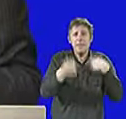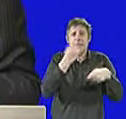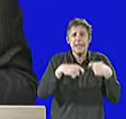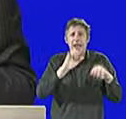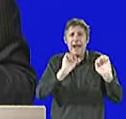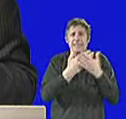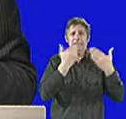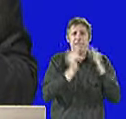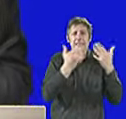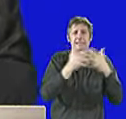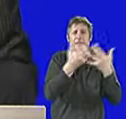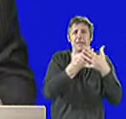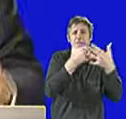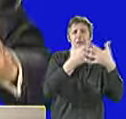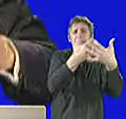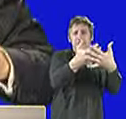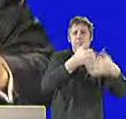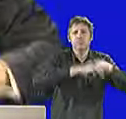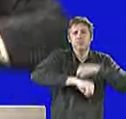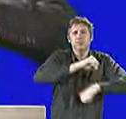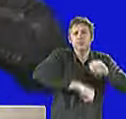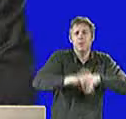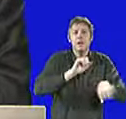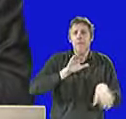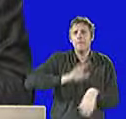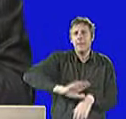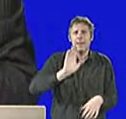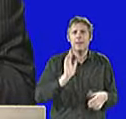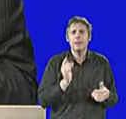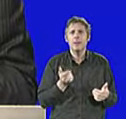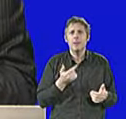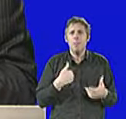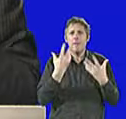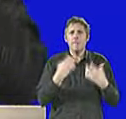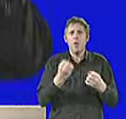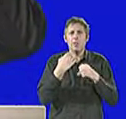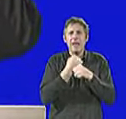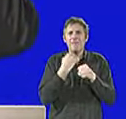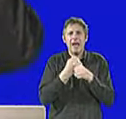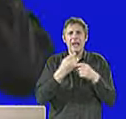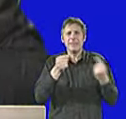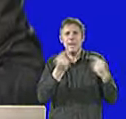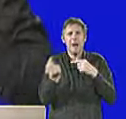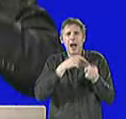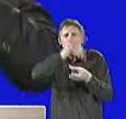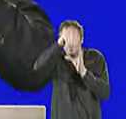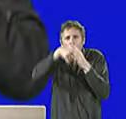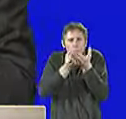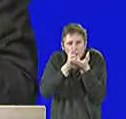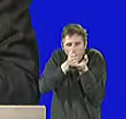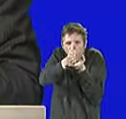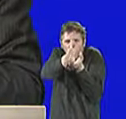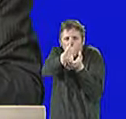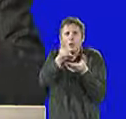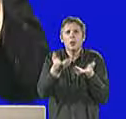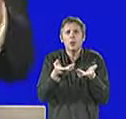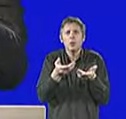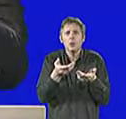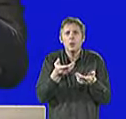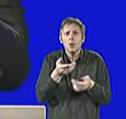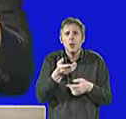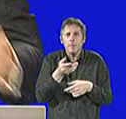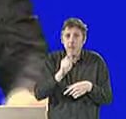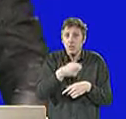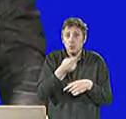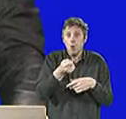la règle. Je souhaite mettre le travail au cœur du débat, pas simplement parce que nous en avons besoin pour